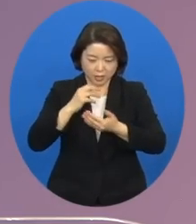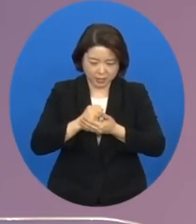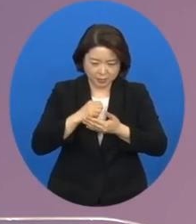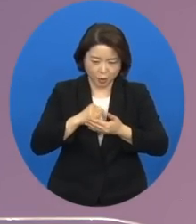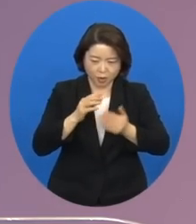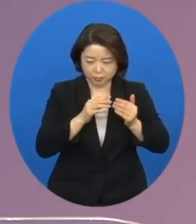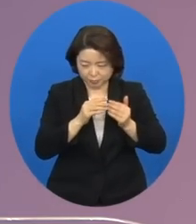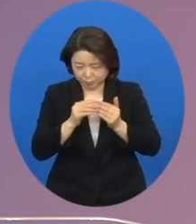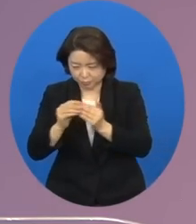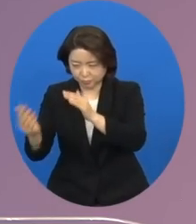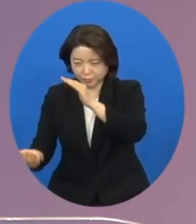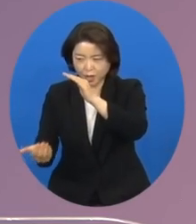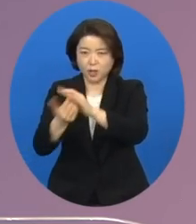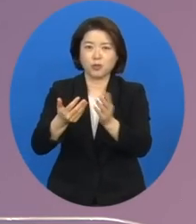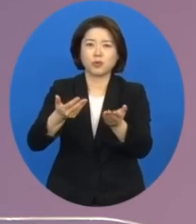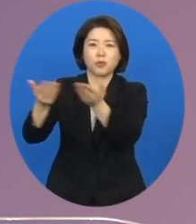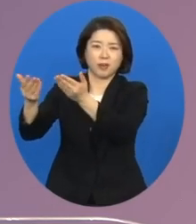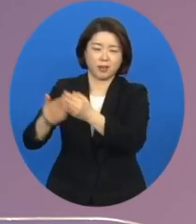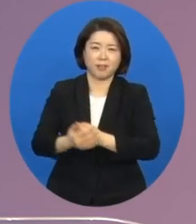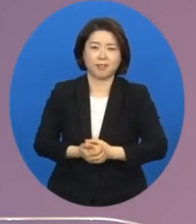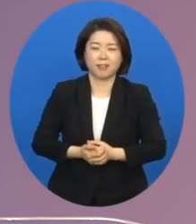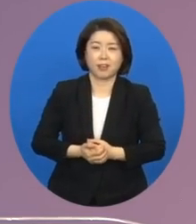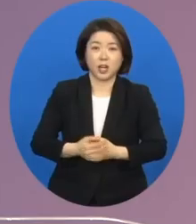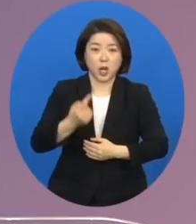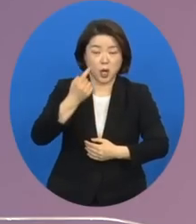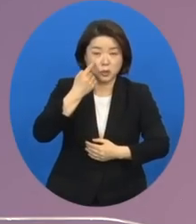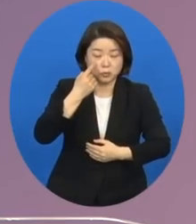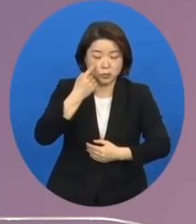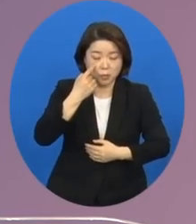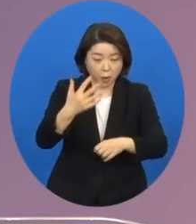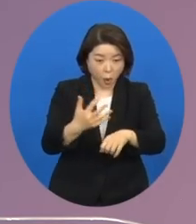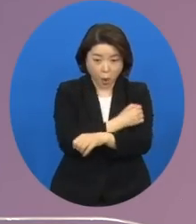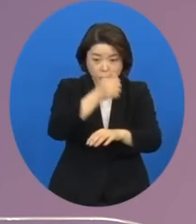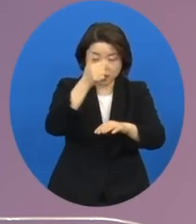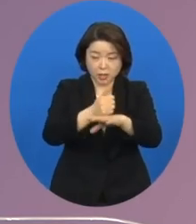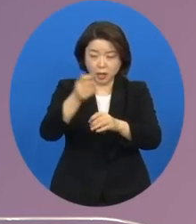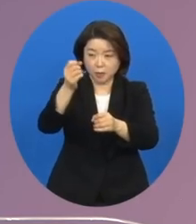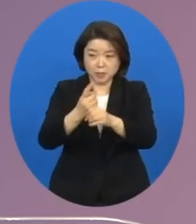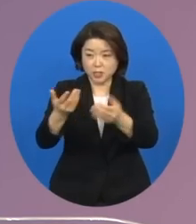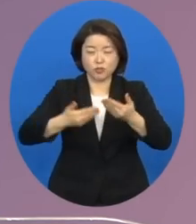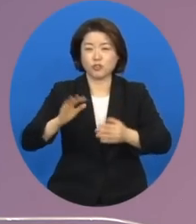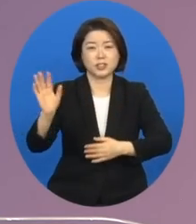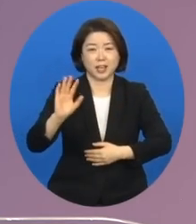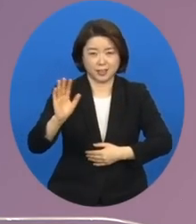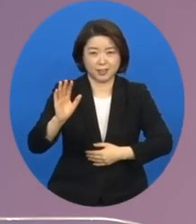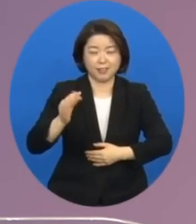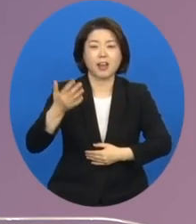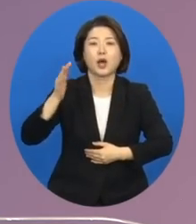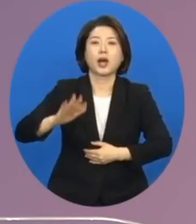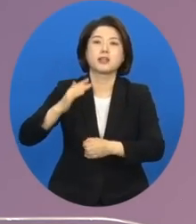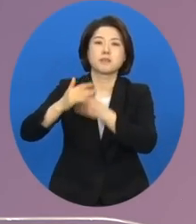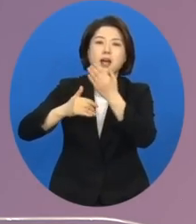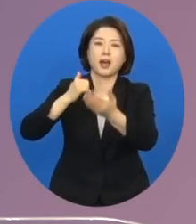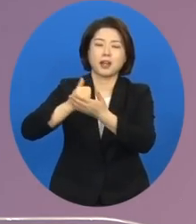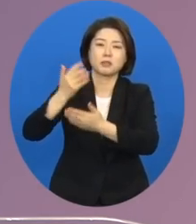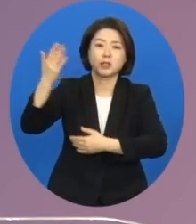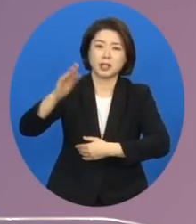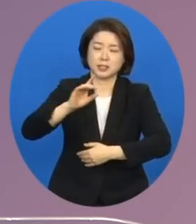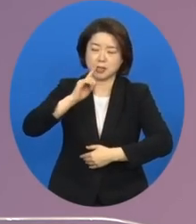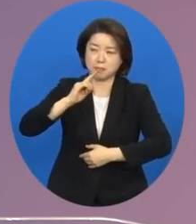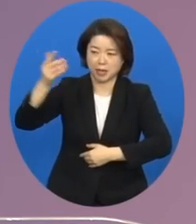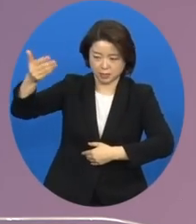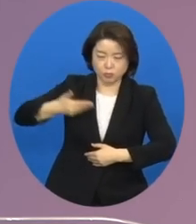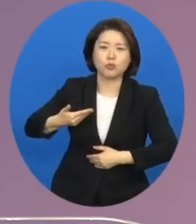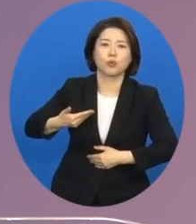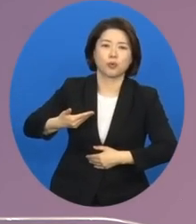가십니다 눈에 보이는 엄청난 결과를 미리 주시지 않아요 그런데 하나님은 당신의 말씀을